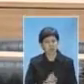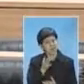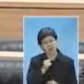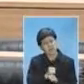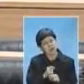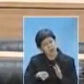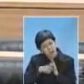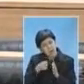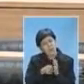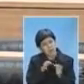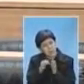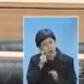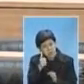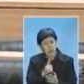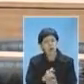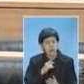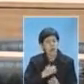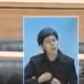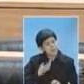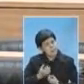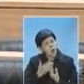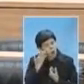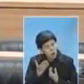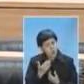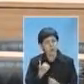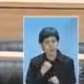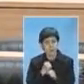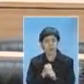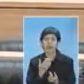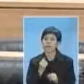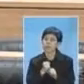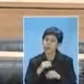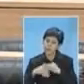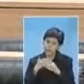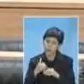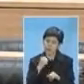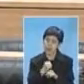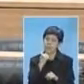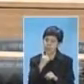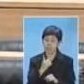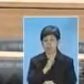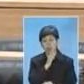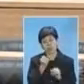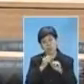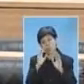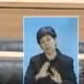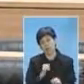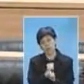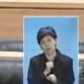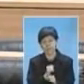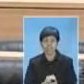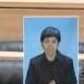ท่านไม่ยอมฟังก่อนท่านต้องฟังความคิดเห็นของคนอื่นสภามันถึงจะเดินหน้าได้แต่ถ้าท่านยังขืนเป็นอย่